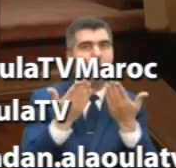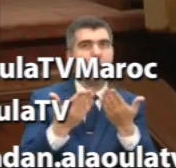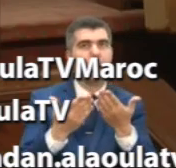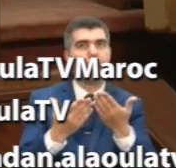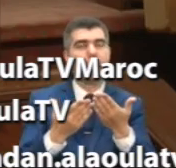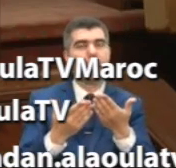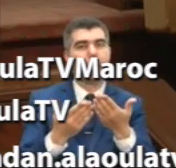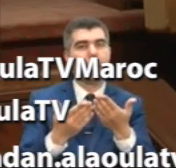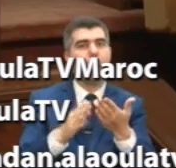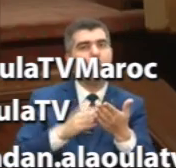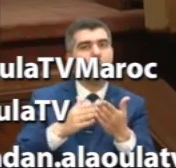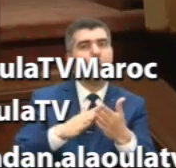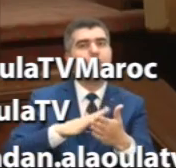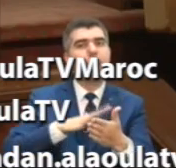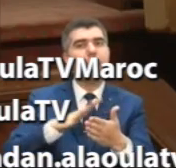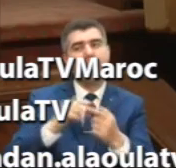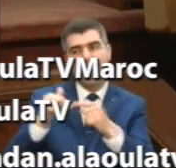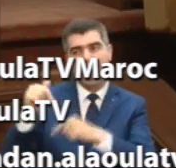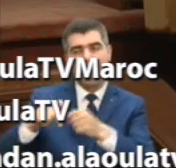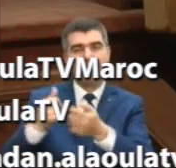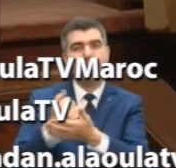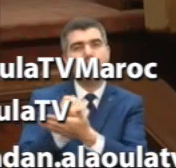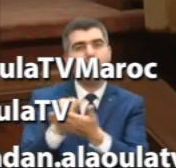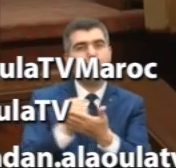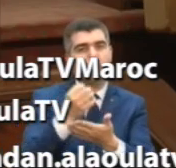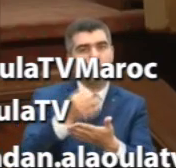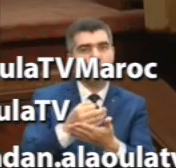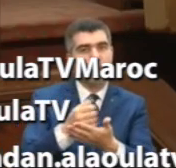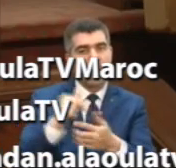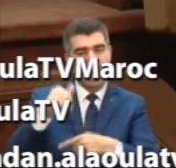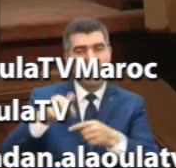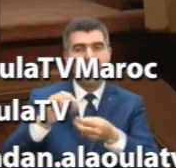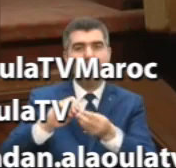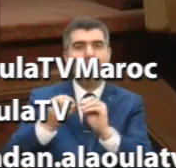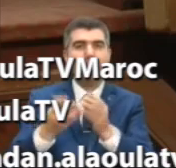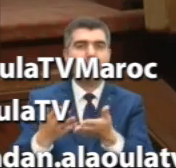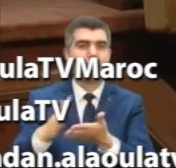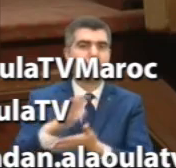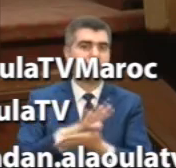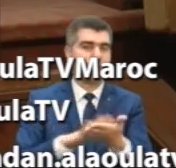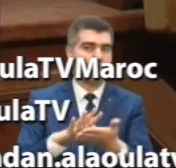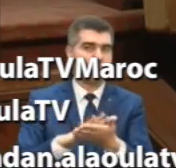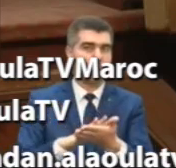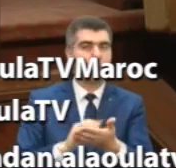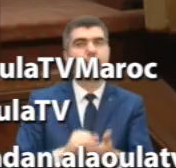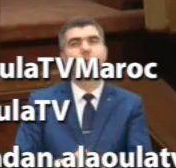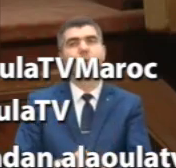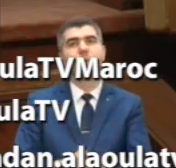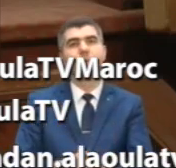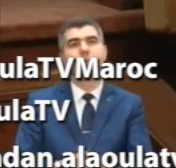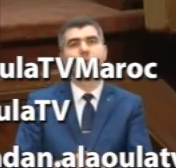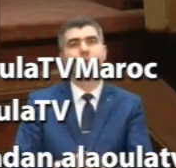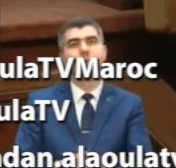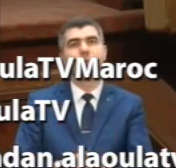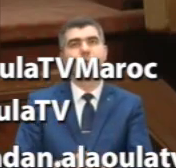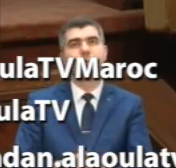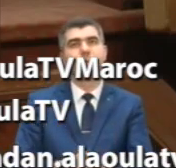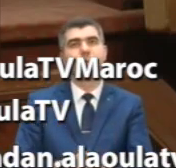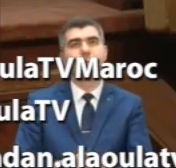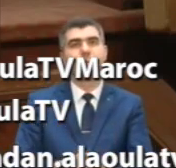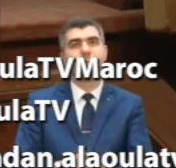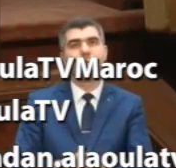اعلان مدن بدون صفيح. ولكن كاين واحد المجموعه الاكراهات، كاين مجموعه اكراهات السيده الوزيره، لانه كاين